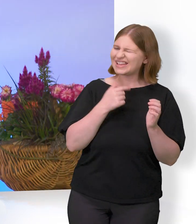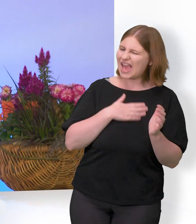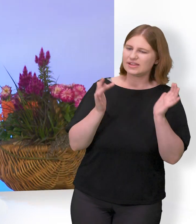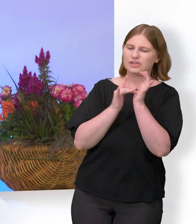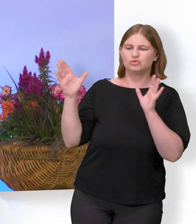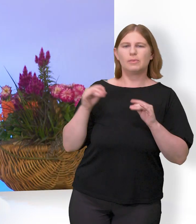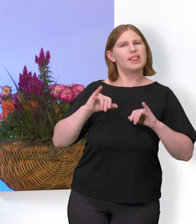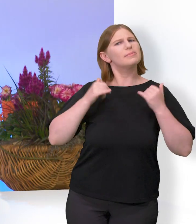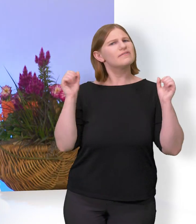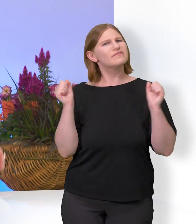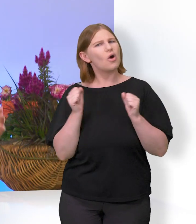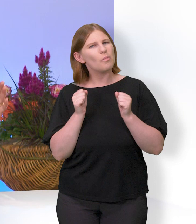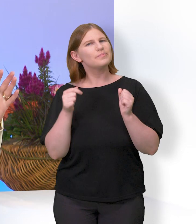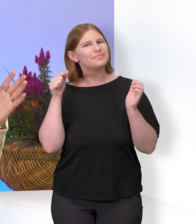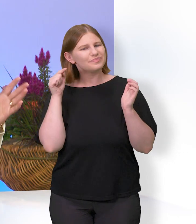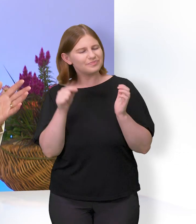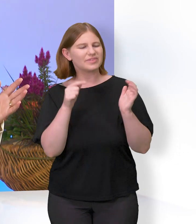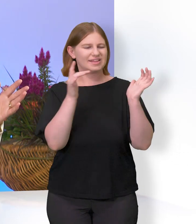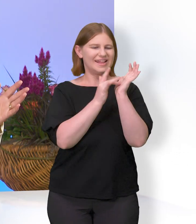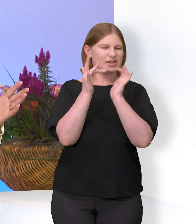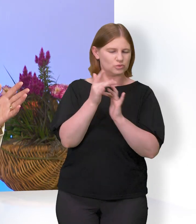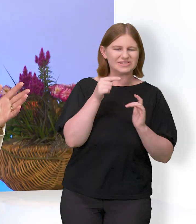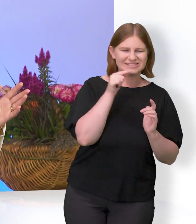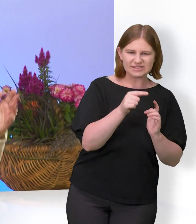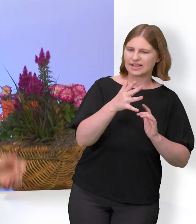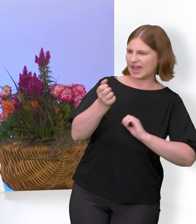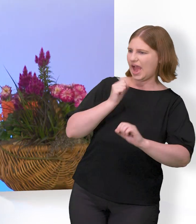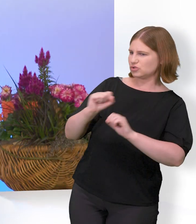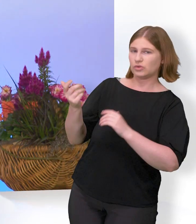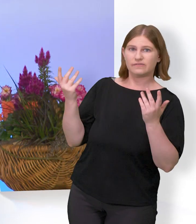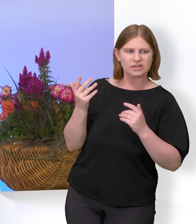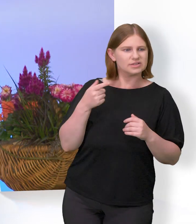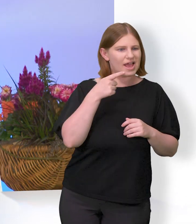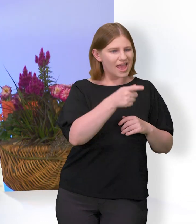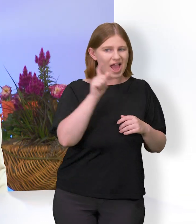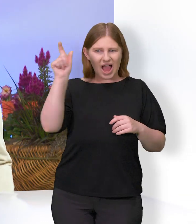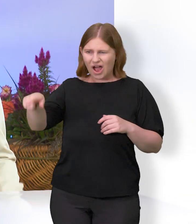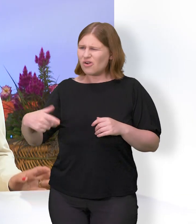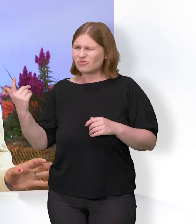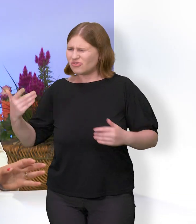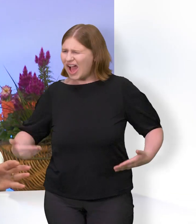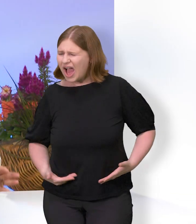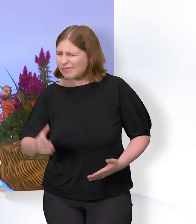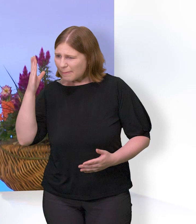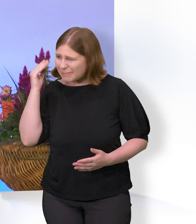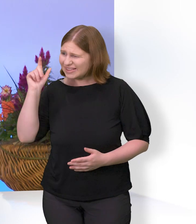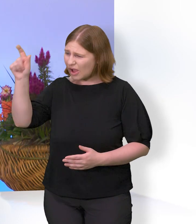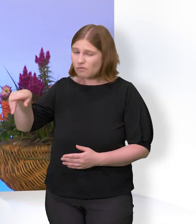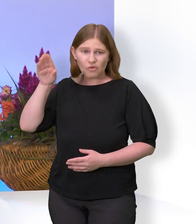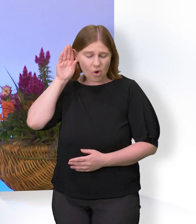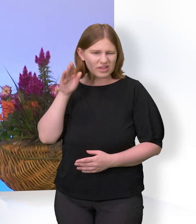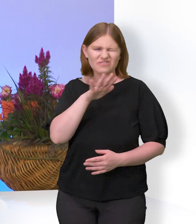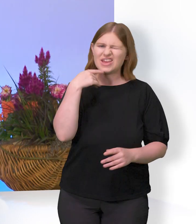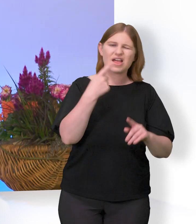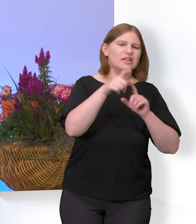lebe, zeigt sich in der Reaktion von Jesus. Er hört den armen Mann und bei all den Stimmen und Menschen um